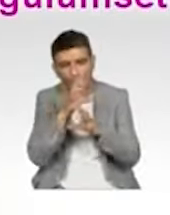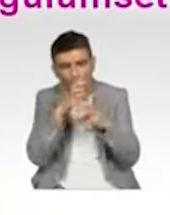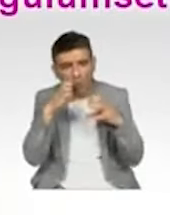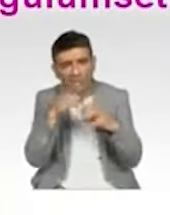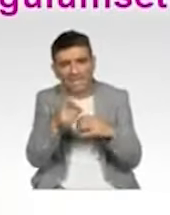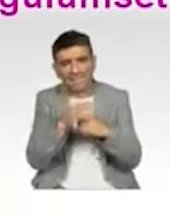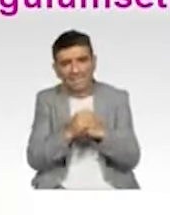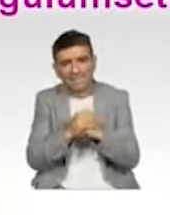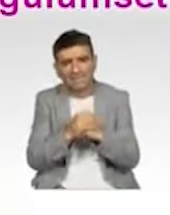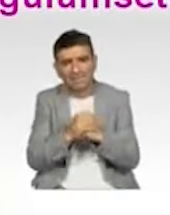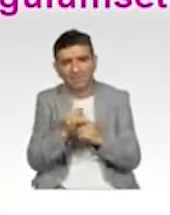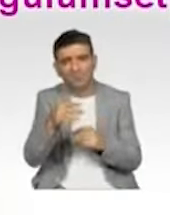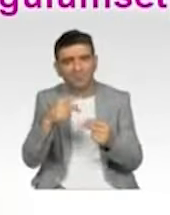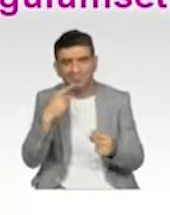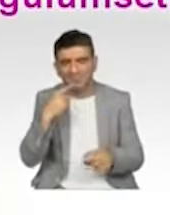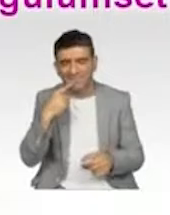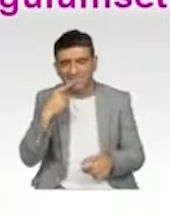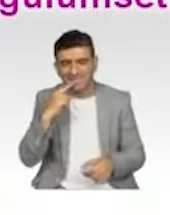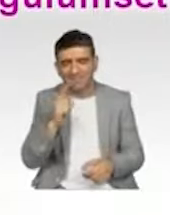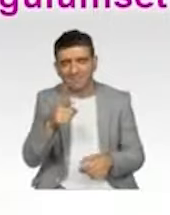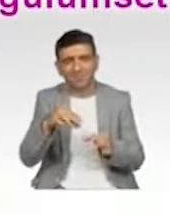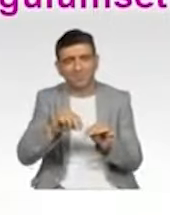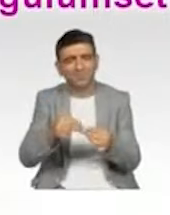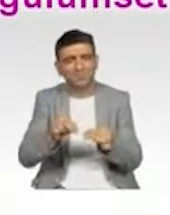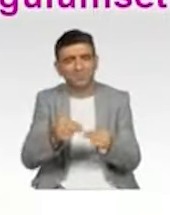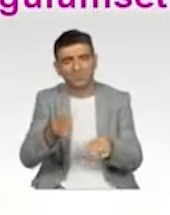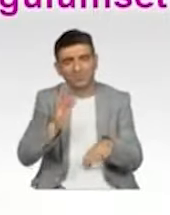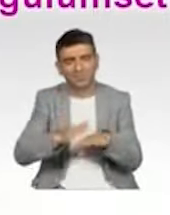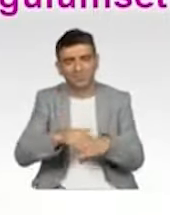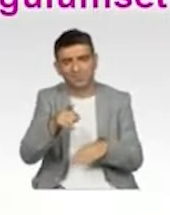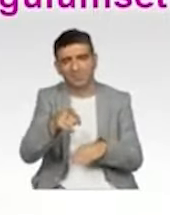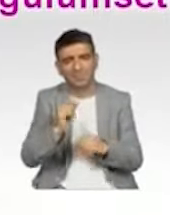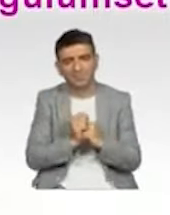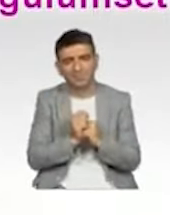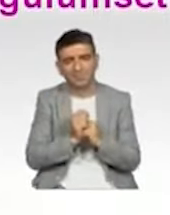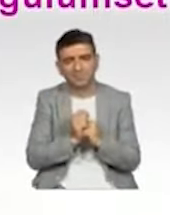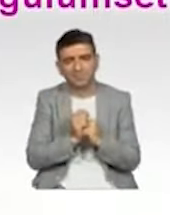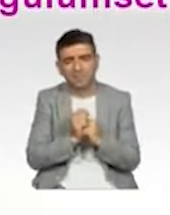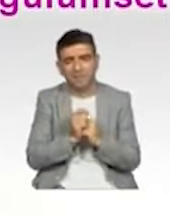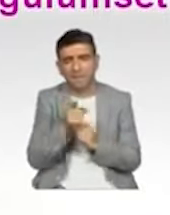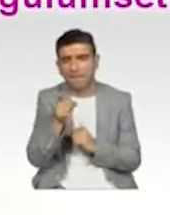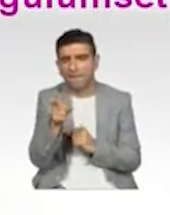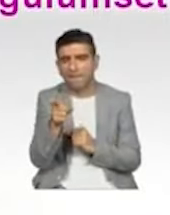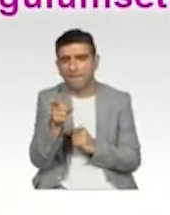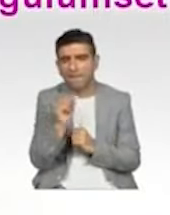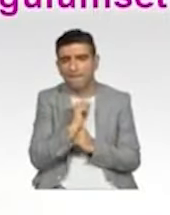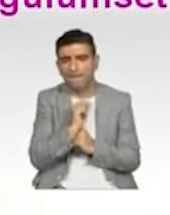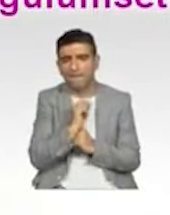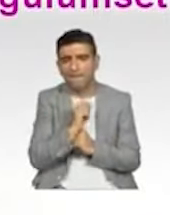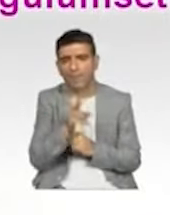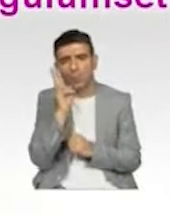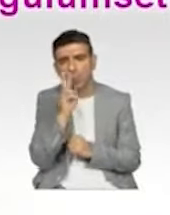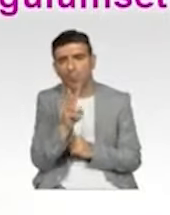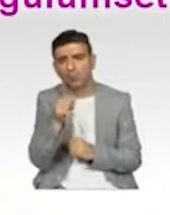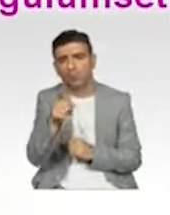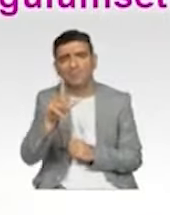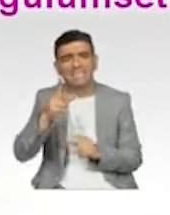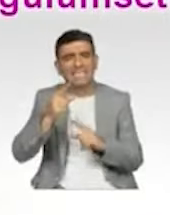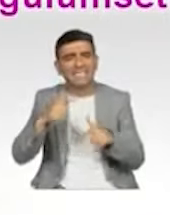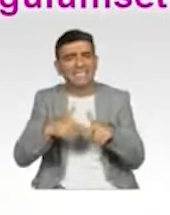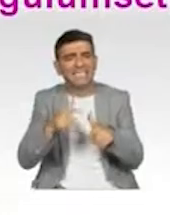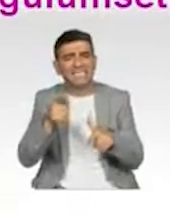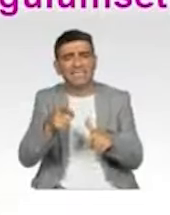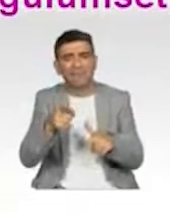artık hani genelde plastikten yapılmıyor. Evet, muz evet. ağacının kabuğundan yapılıyor. Evet. Yani o gördüğümüz liflerin